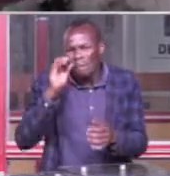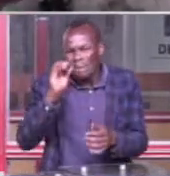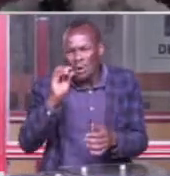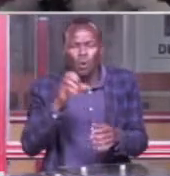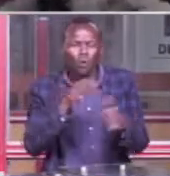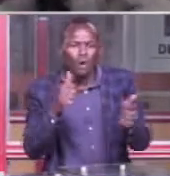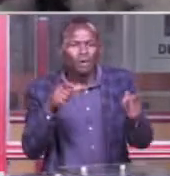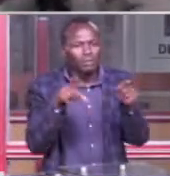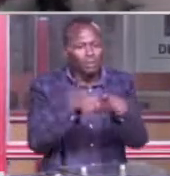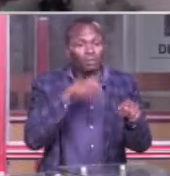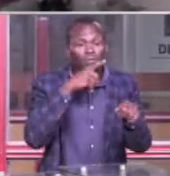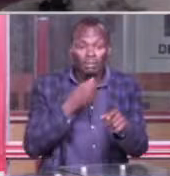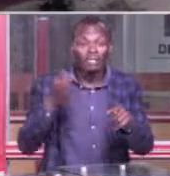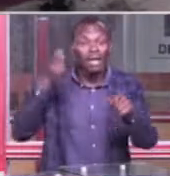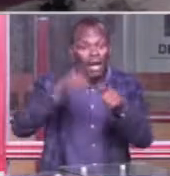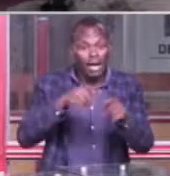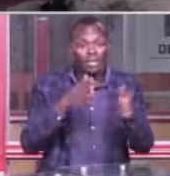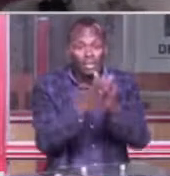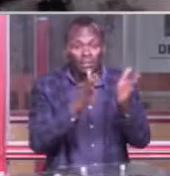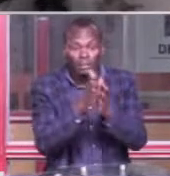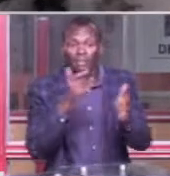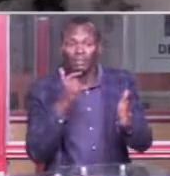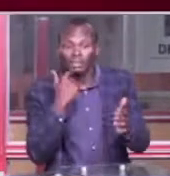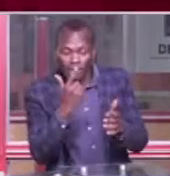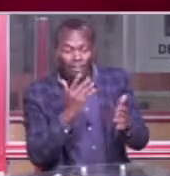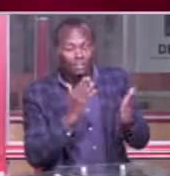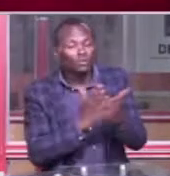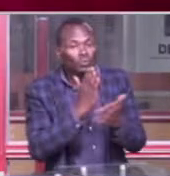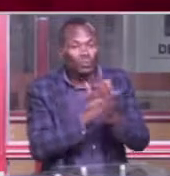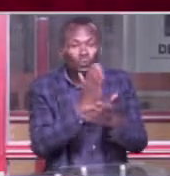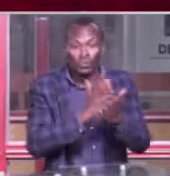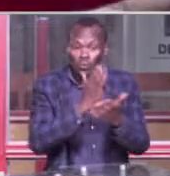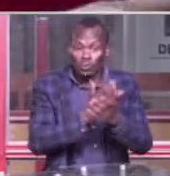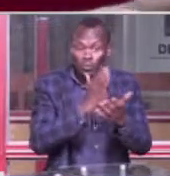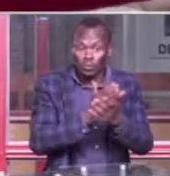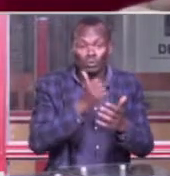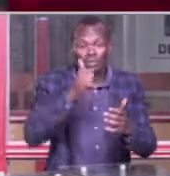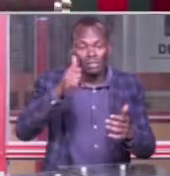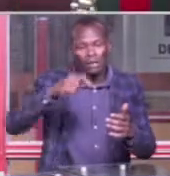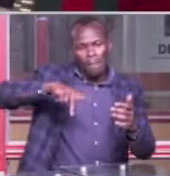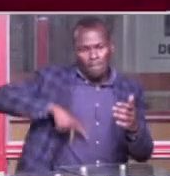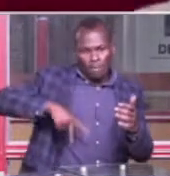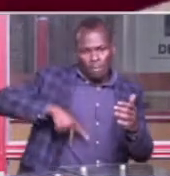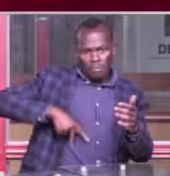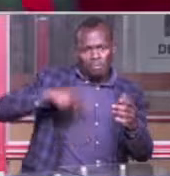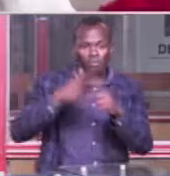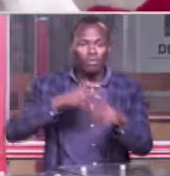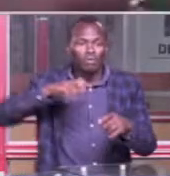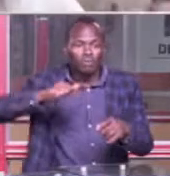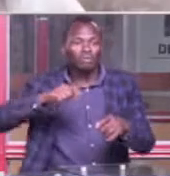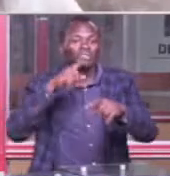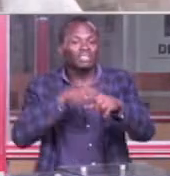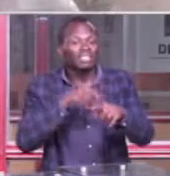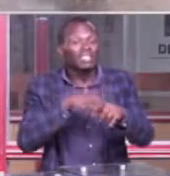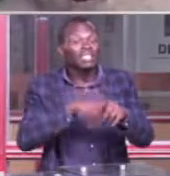maaso n'atutegeeza nti obutunda basinga kubufunamu nga buli ku bbeeyi eya waggulu okuva kwabo be